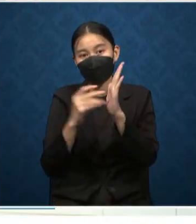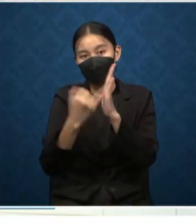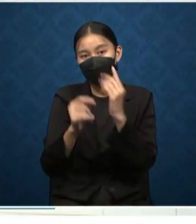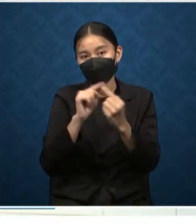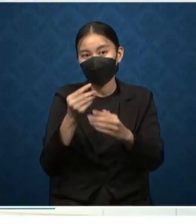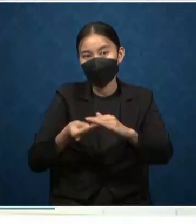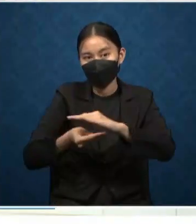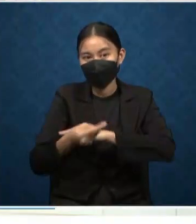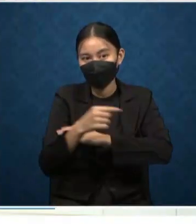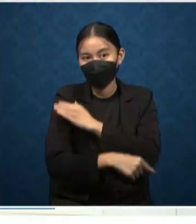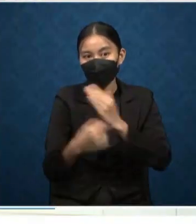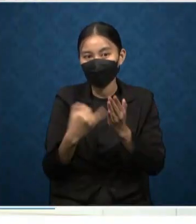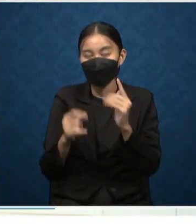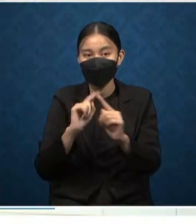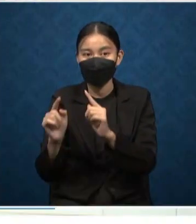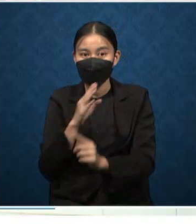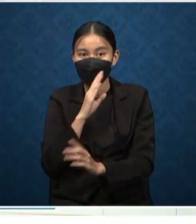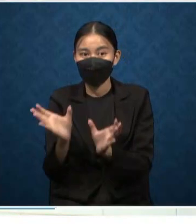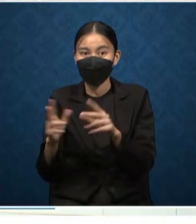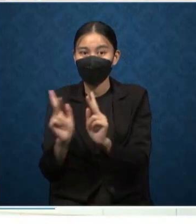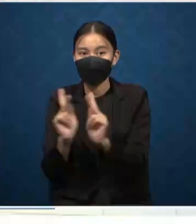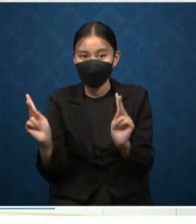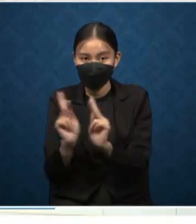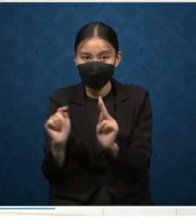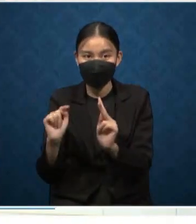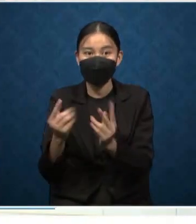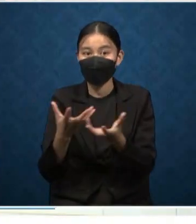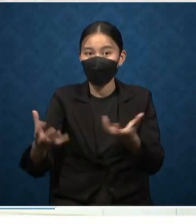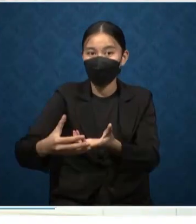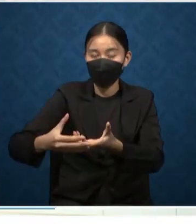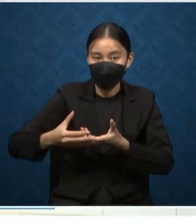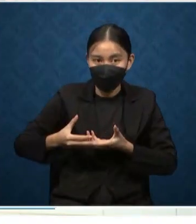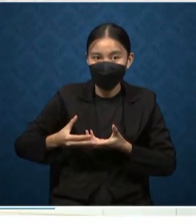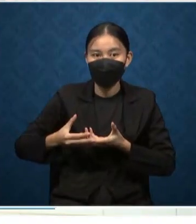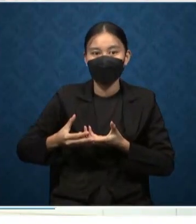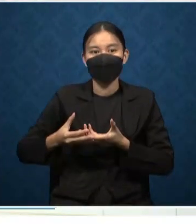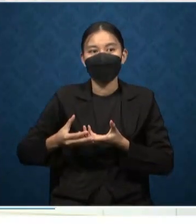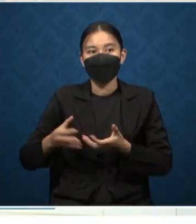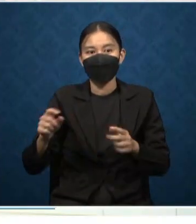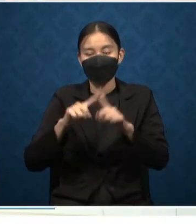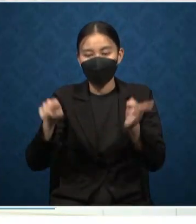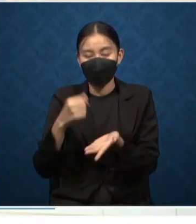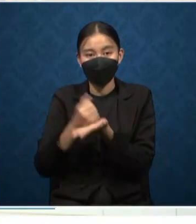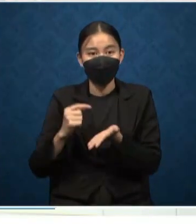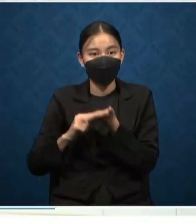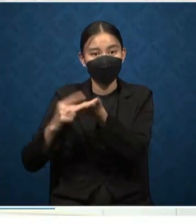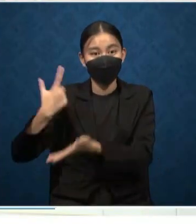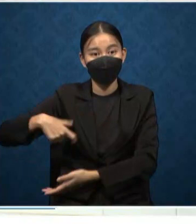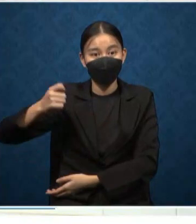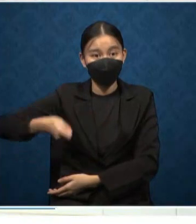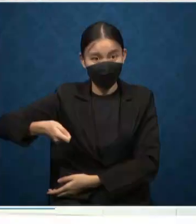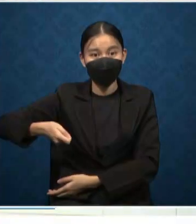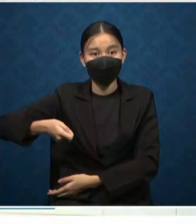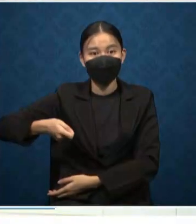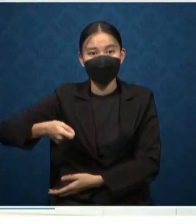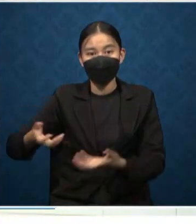สเมื่อใที่ขนาคมัการณทกกrantมีติยึดอาญาทรั collections มีมัติซ่สำนวให้ทกรัษรเพ lively ยงคำร